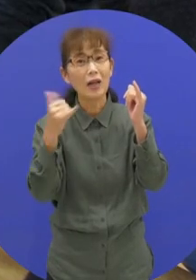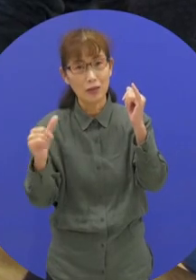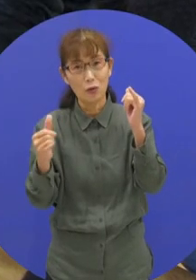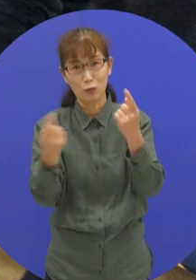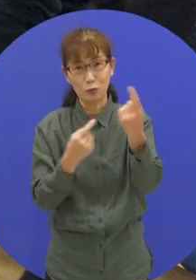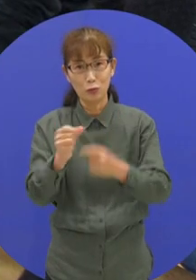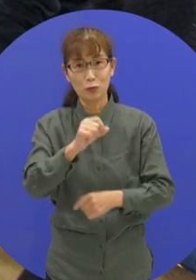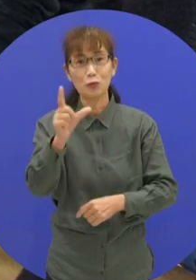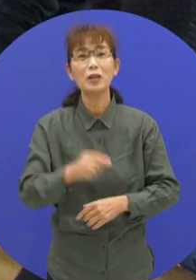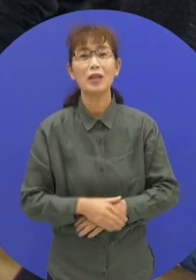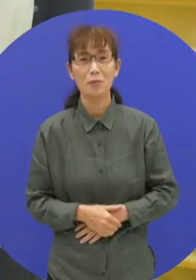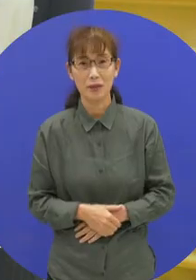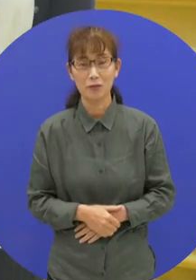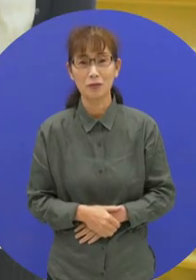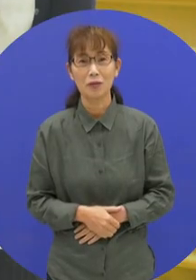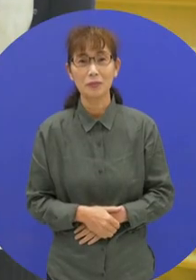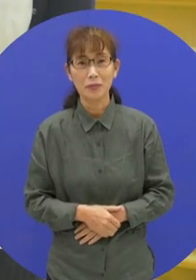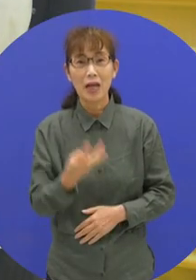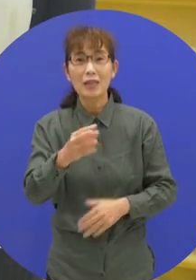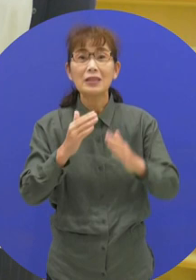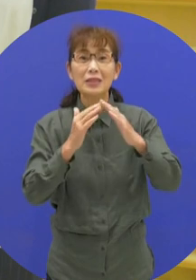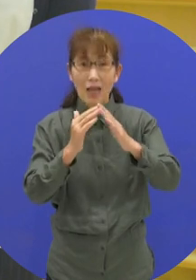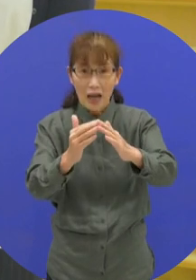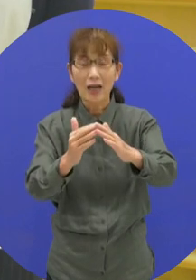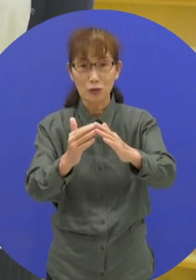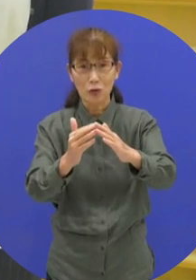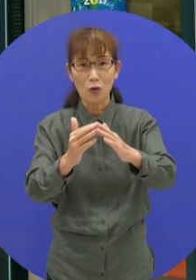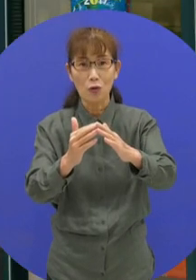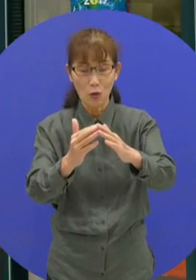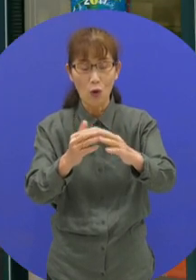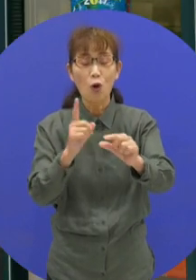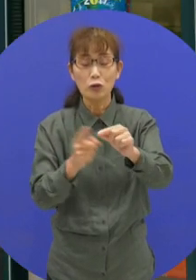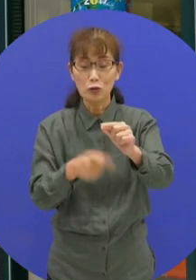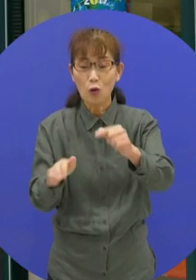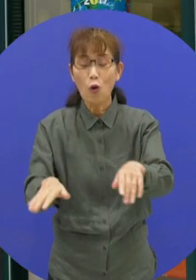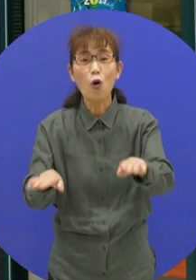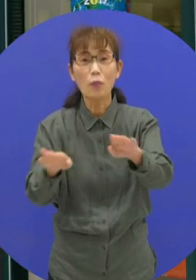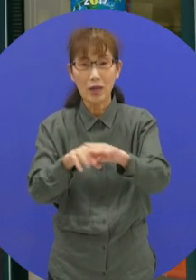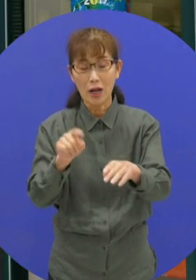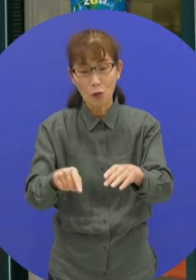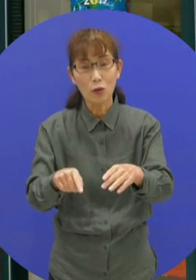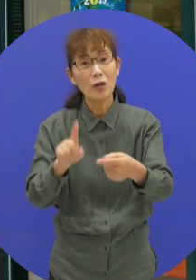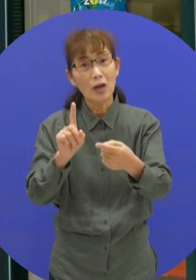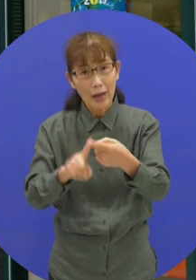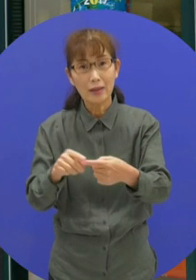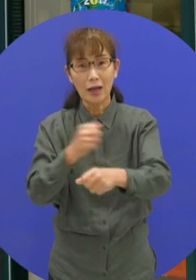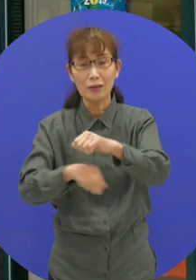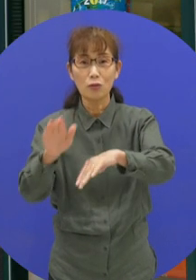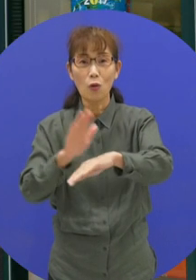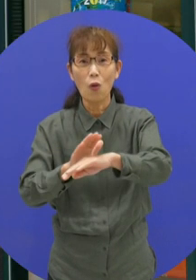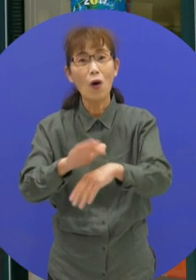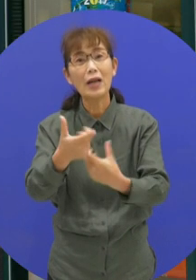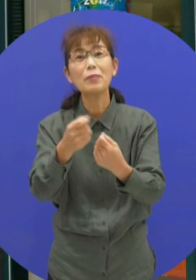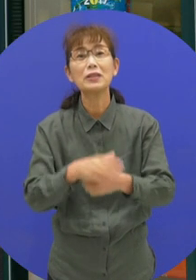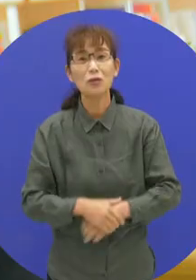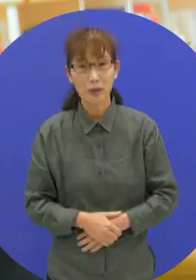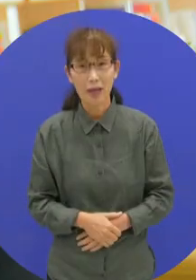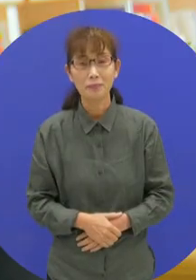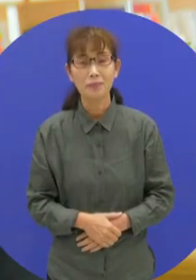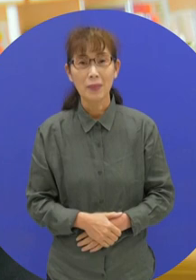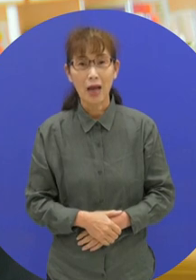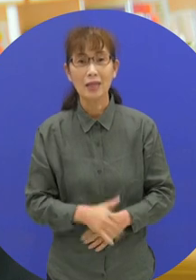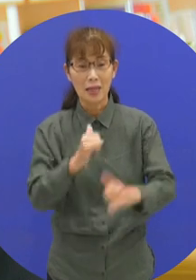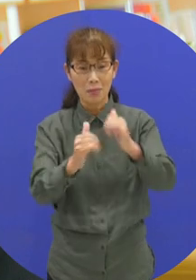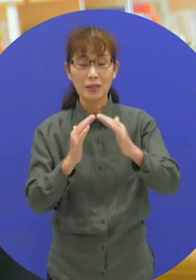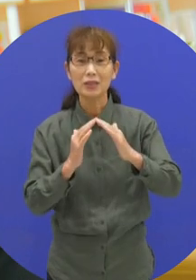の利用も増えているんですよ。 三花町アーケード内にある中央公民館では独自の活動も行われているんですよね。